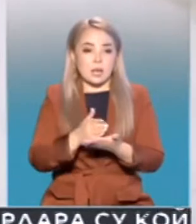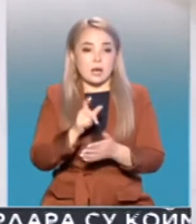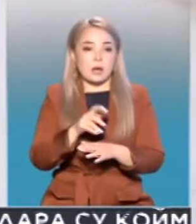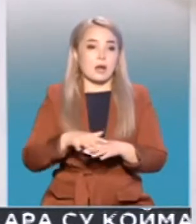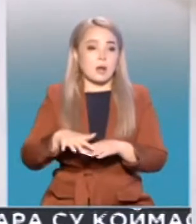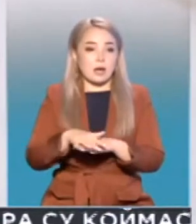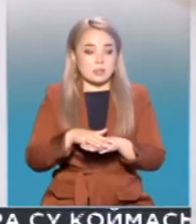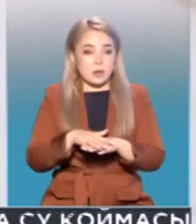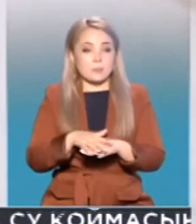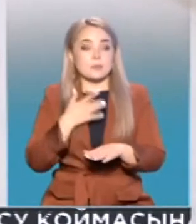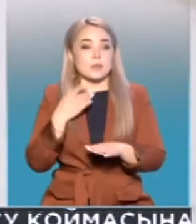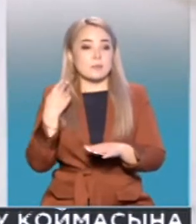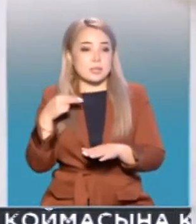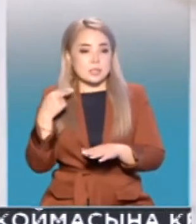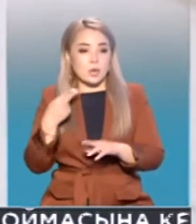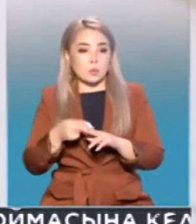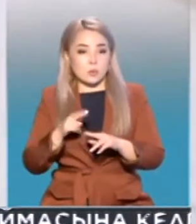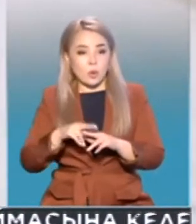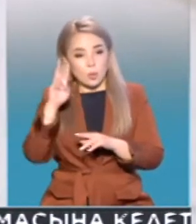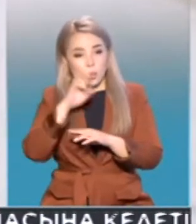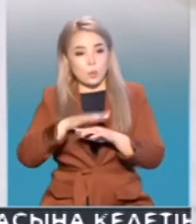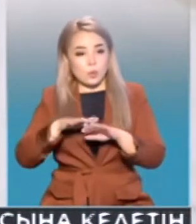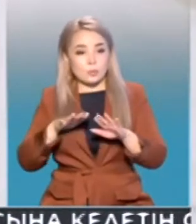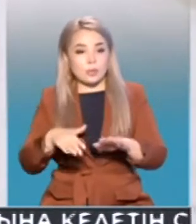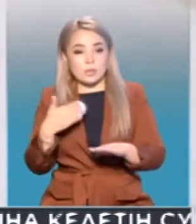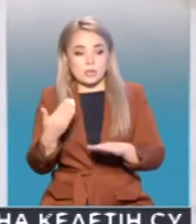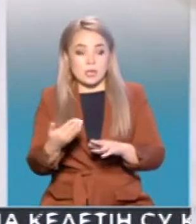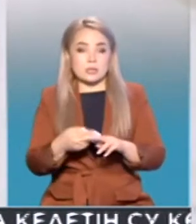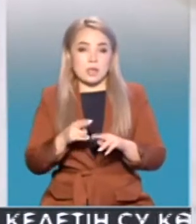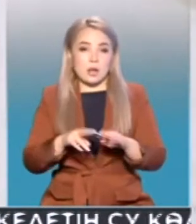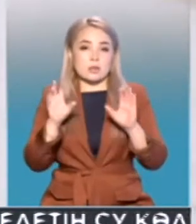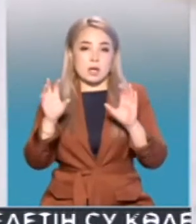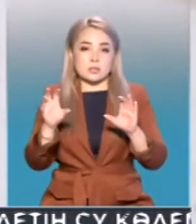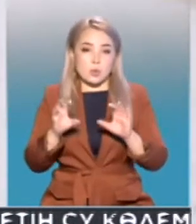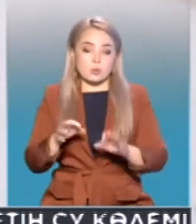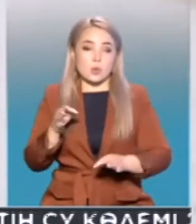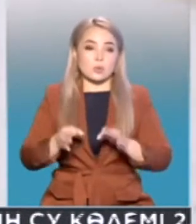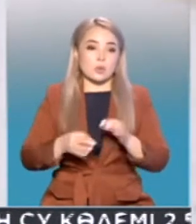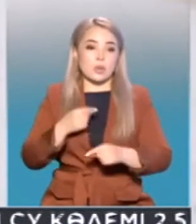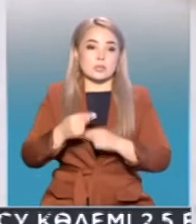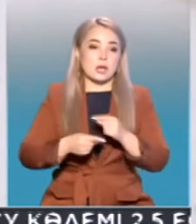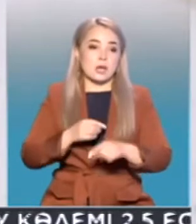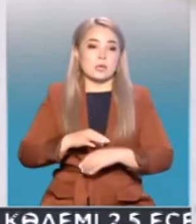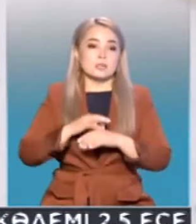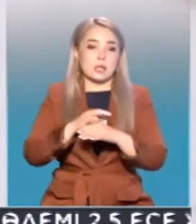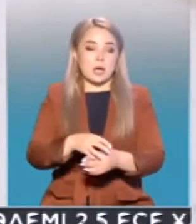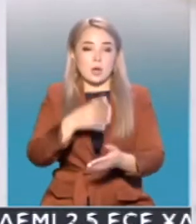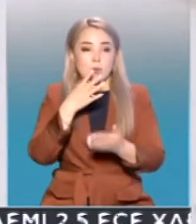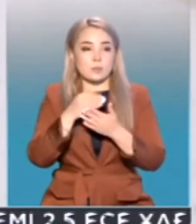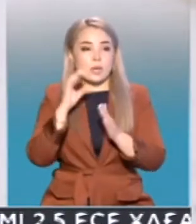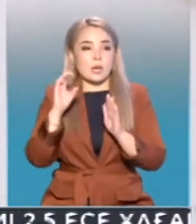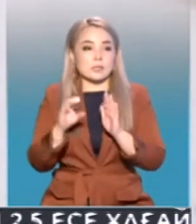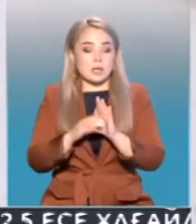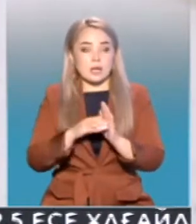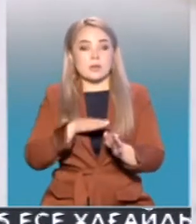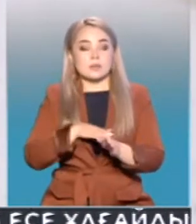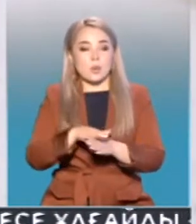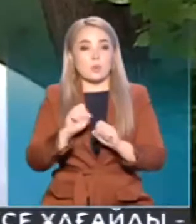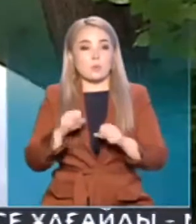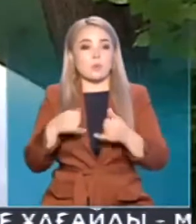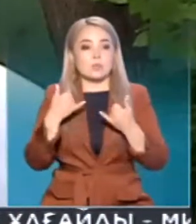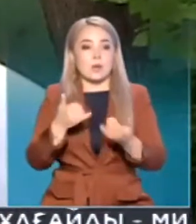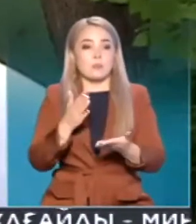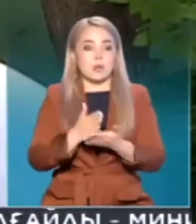халық президентті де өкіметті де осы конституция сот арқылы өзінің сөзіне құлақ асыруға мүмкіншілік беріп